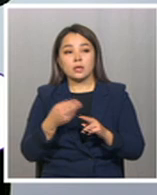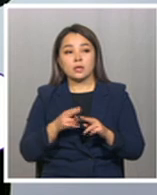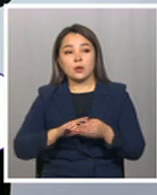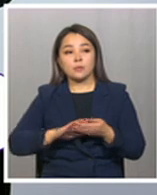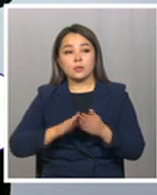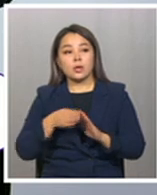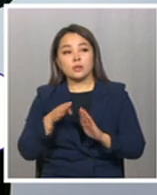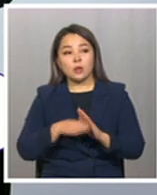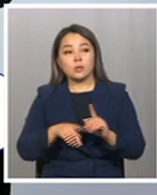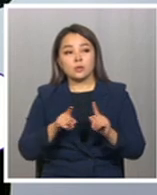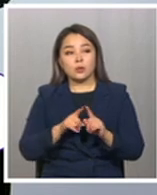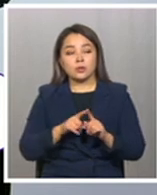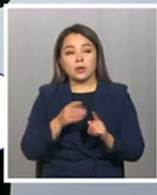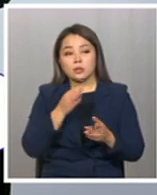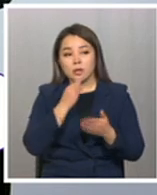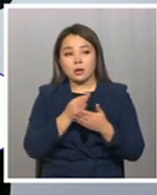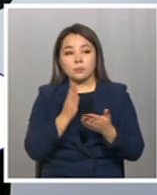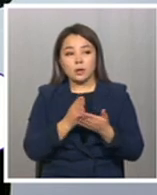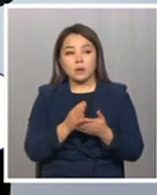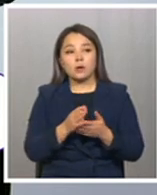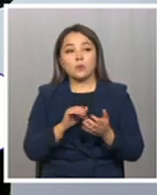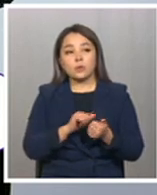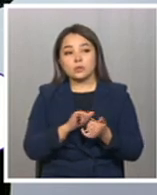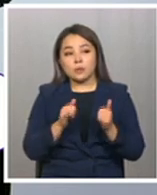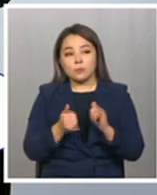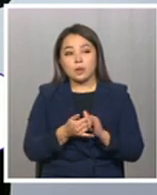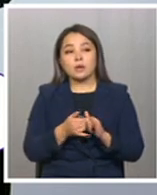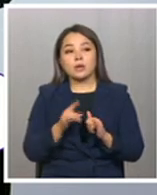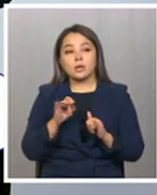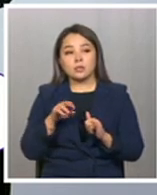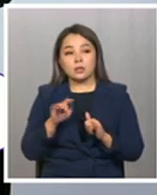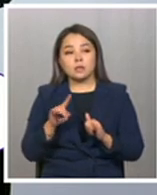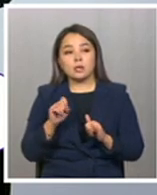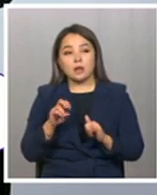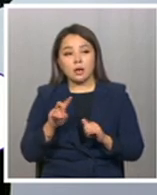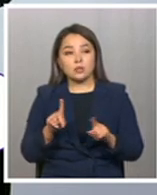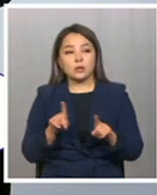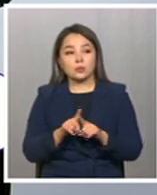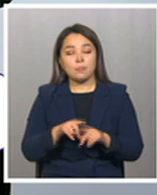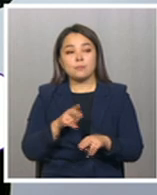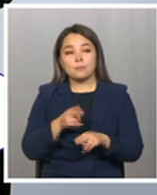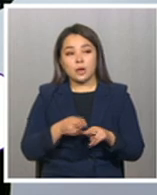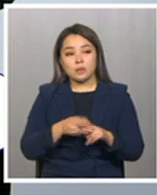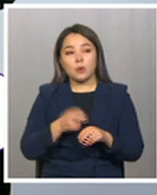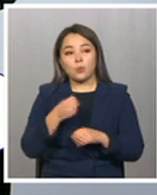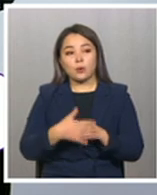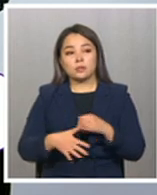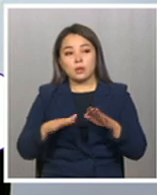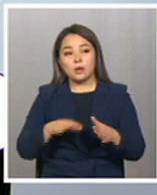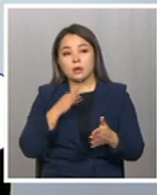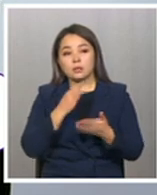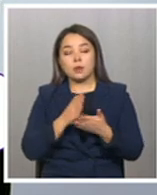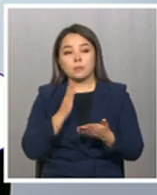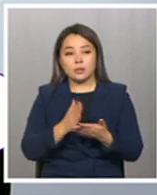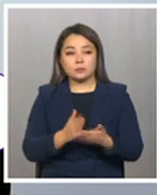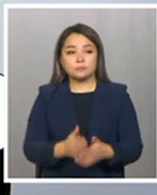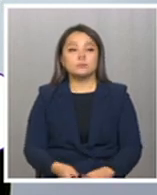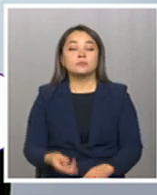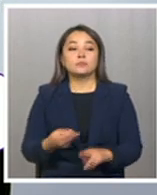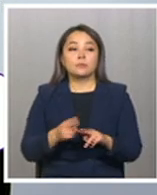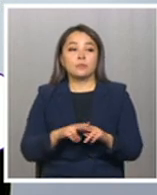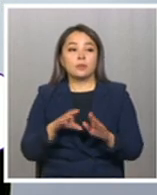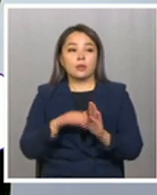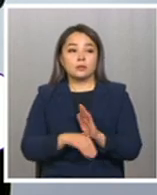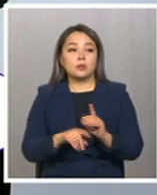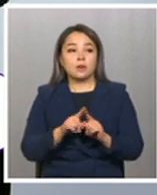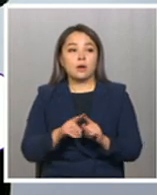шығыс экономикалық ауданда, соның ішінде Өскемен, Риттер, Зырян сияқты металлургия орталықтарын айтып өтуге болады. Сонымен бірге аудан